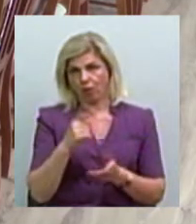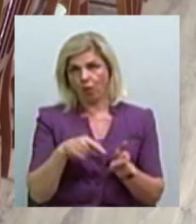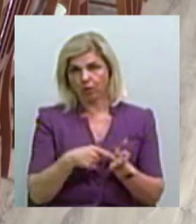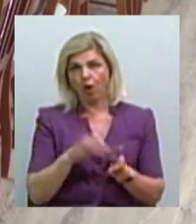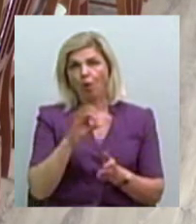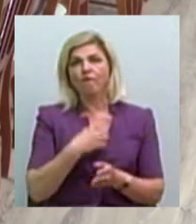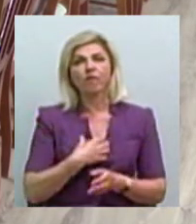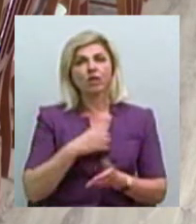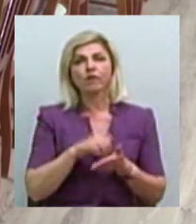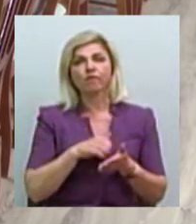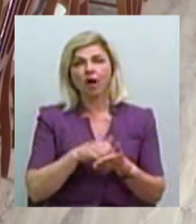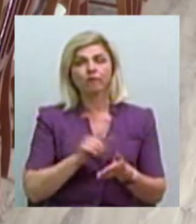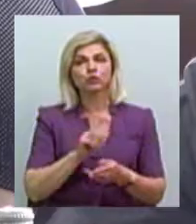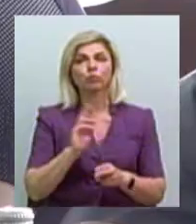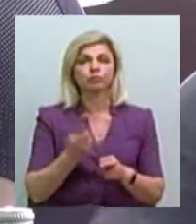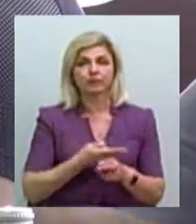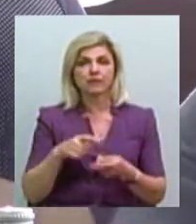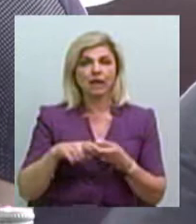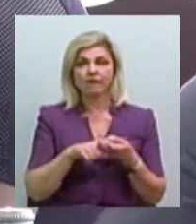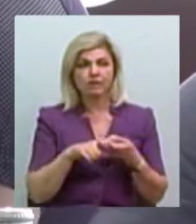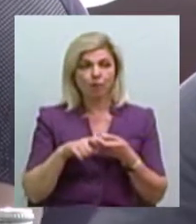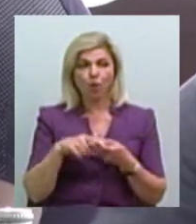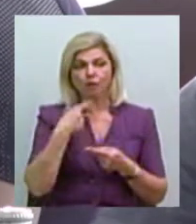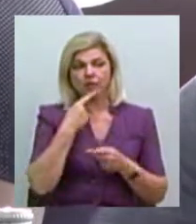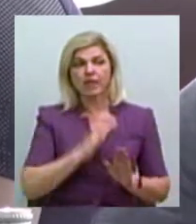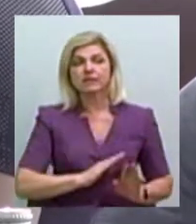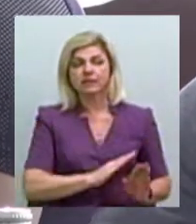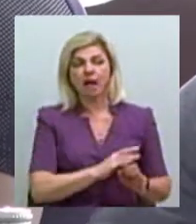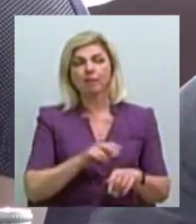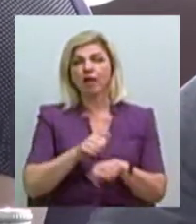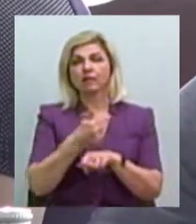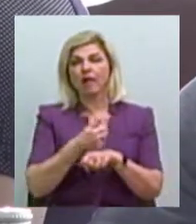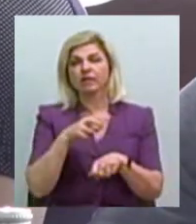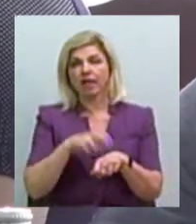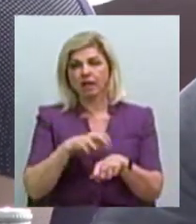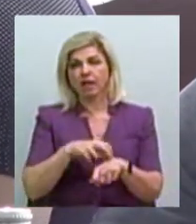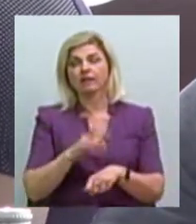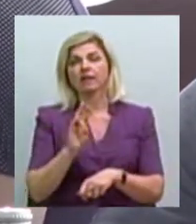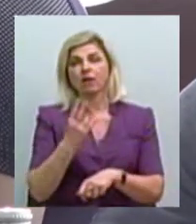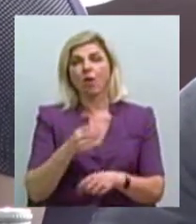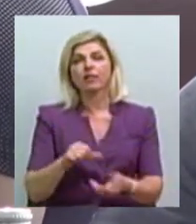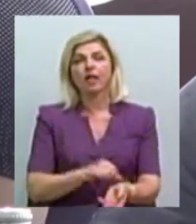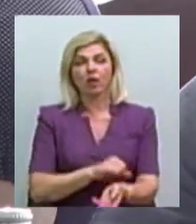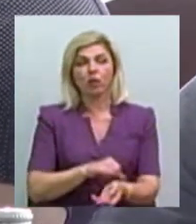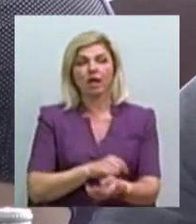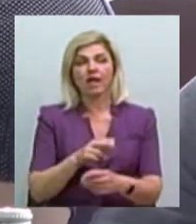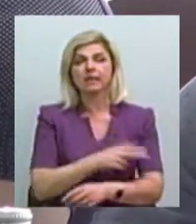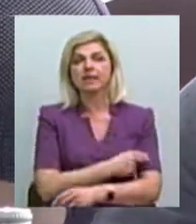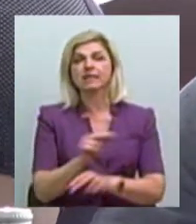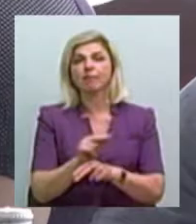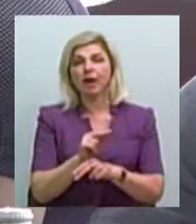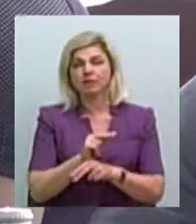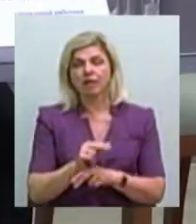можуть допомогти позбутися залежності, говорив заступник головного лікаря з медичної частини Миколаївського обласного наркологічного диспансеру